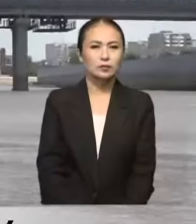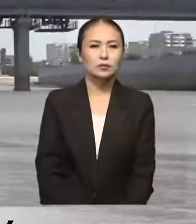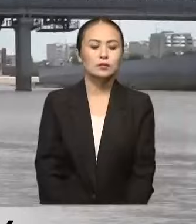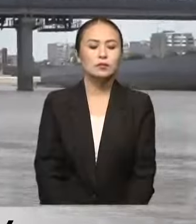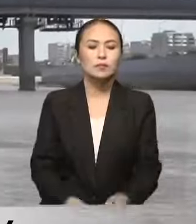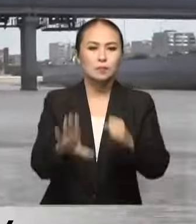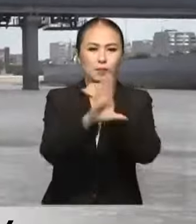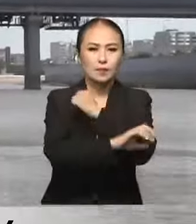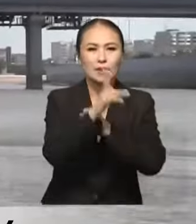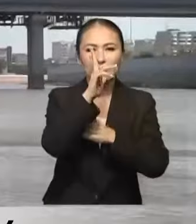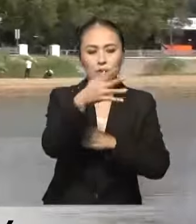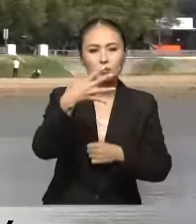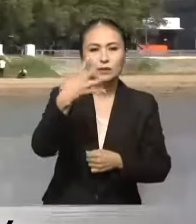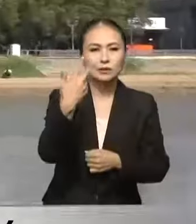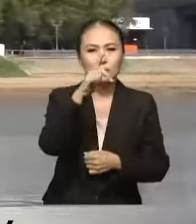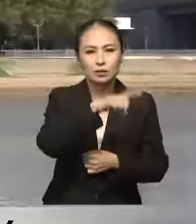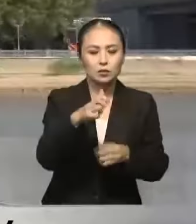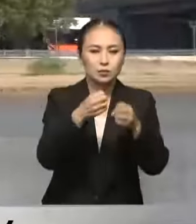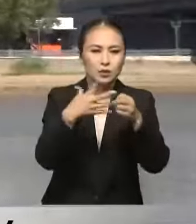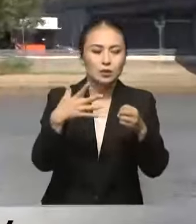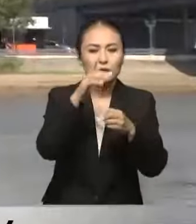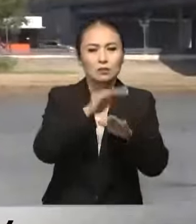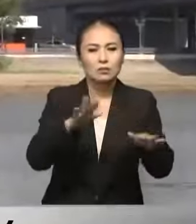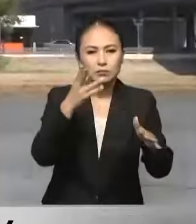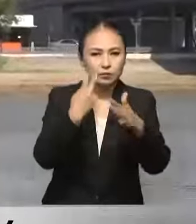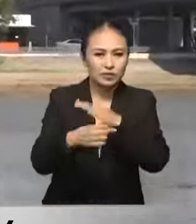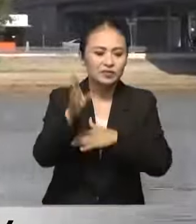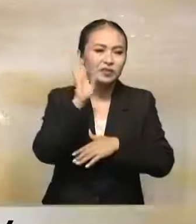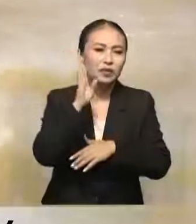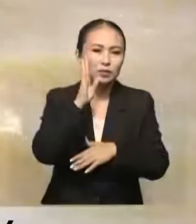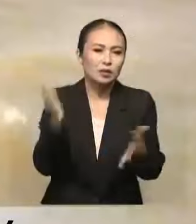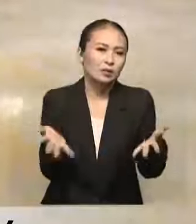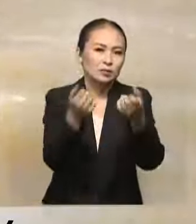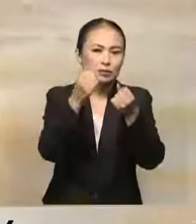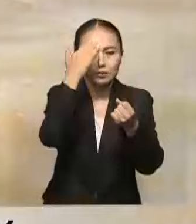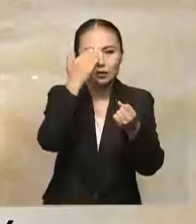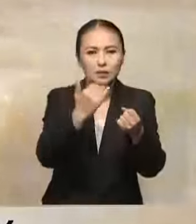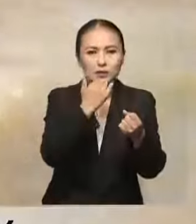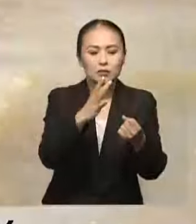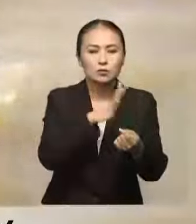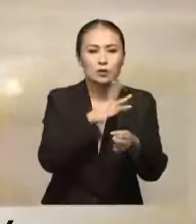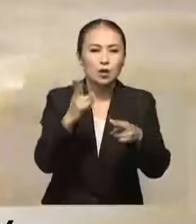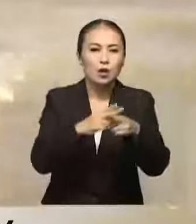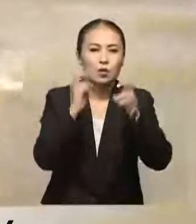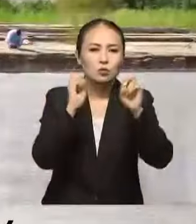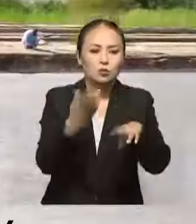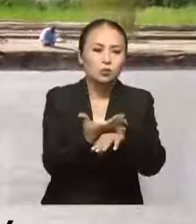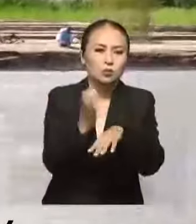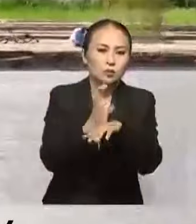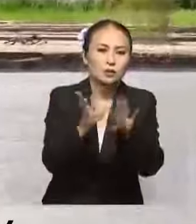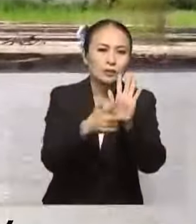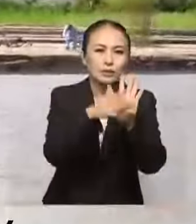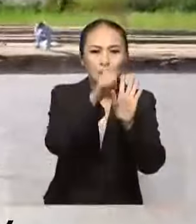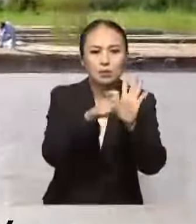Өмірде соңғы 3 жылда 43 адам, оның ішінде 15 бала суға кетіп көз жұмған. Жаз басталғалы құтқарушылар облыстағы су айдындарында қауіпсіздік шараларын күшейтіп, 8